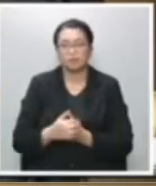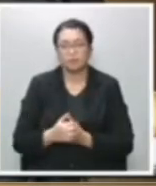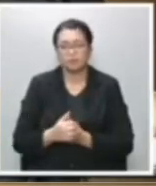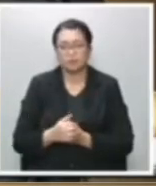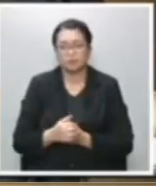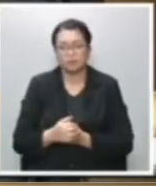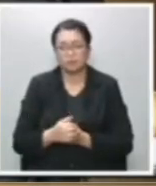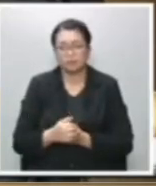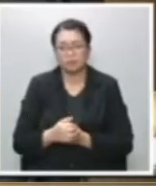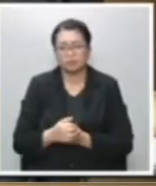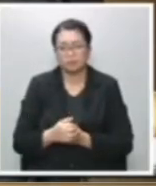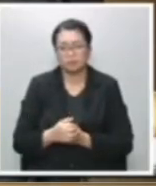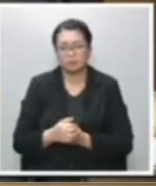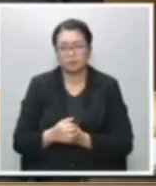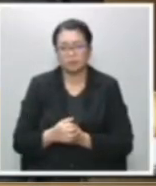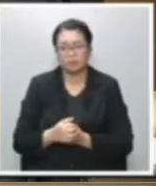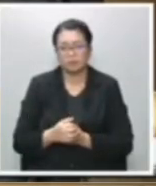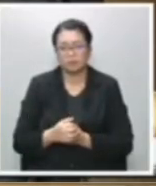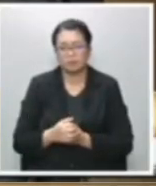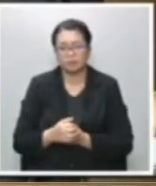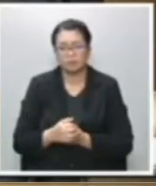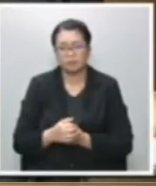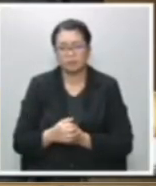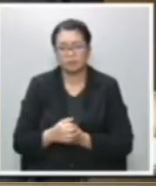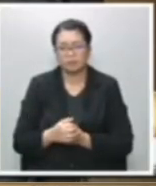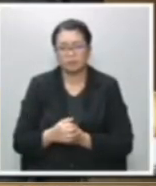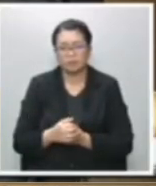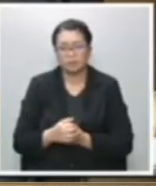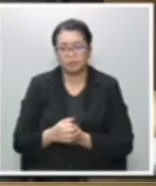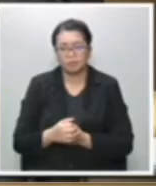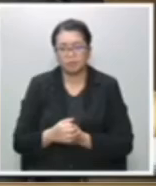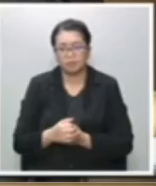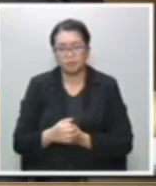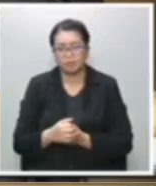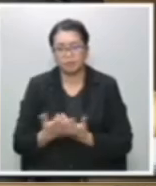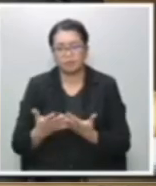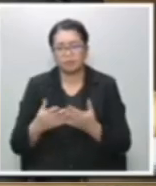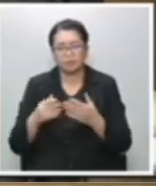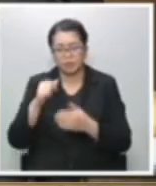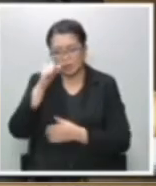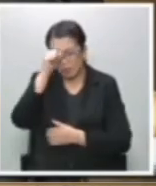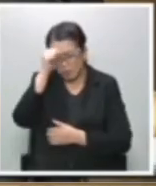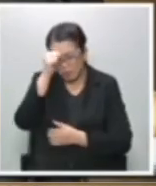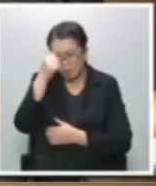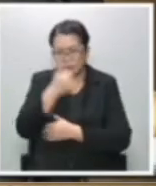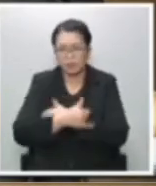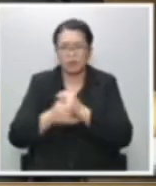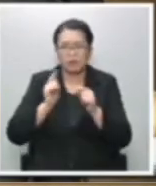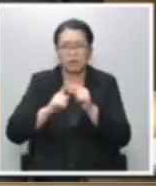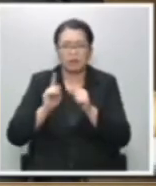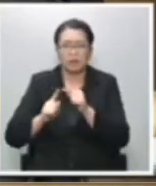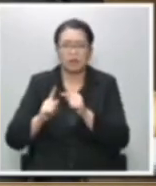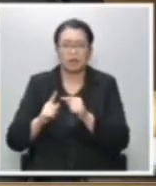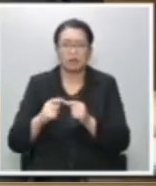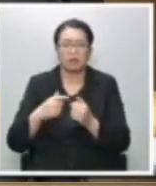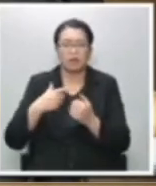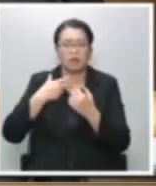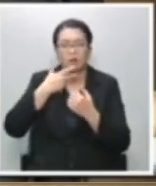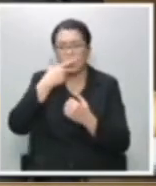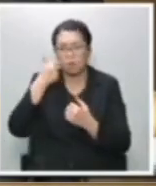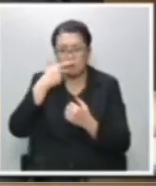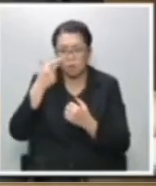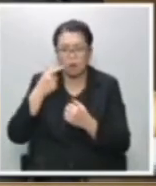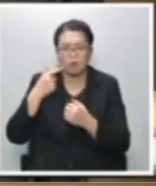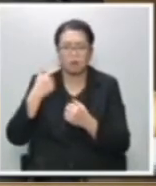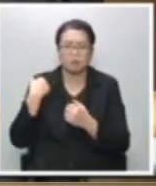ไหนผมน่าจะบราซิลอินเดียการผิดน้ำตาลก็เช่นเดียวกับเร